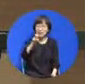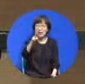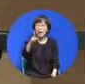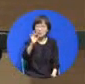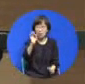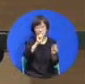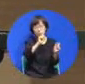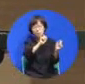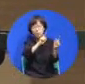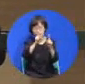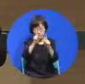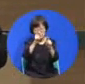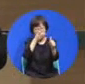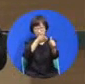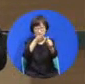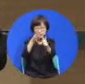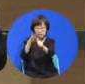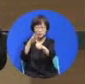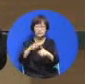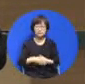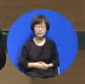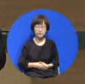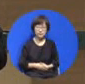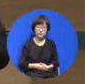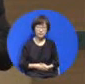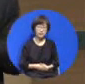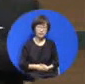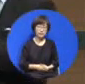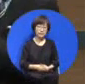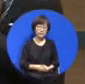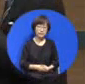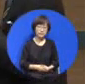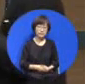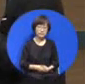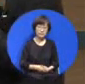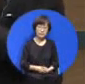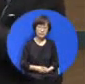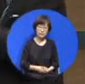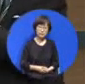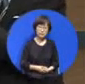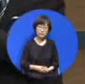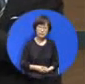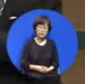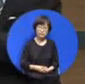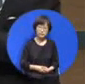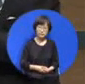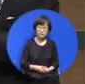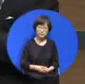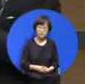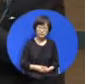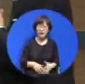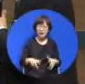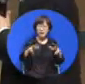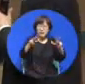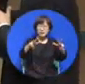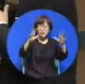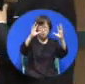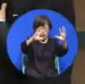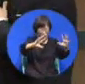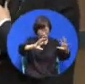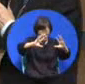the commission God has for you. 학교입니다. This is what the church Sunday school is about. 그래서 마지막 할 일이 뭐냐? 전 세계는 정신병 들기